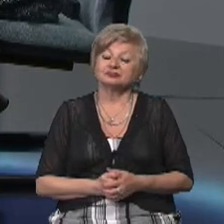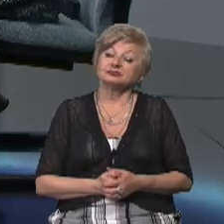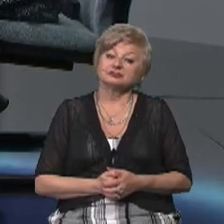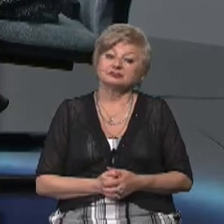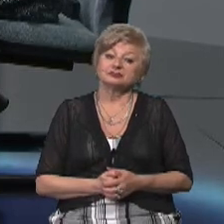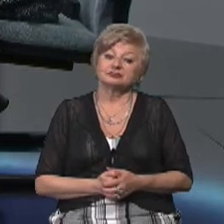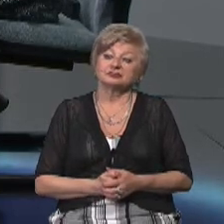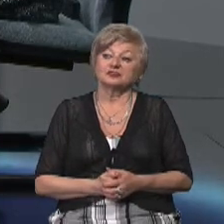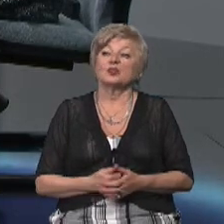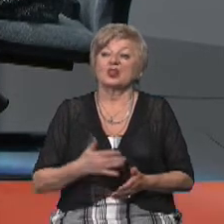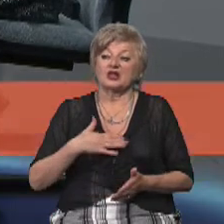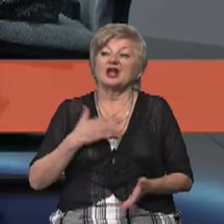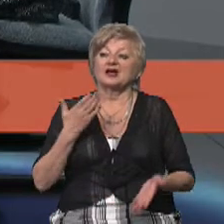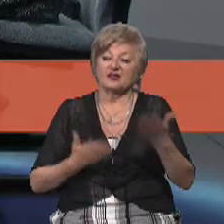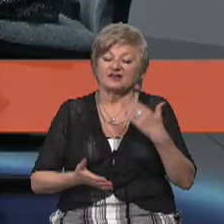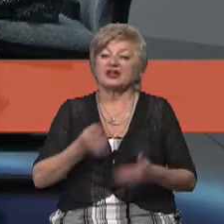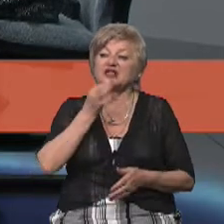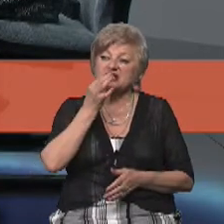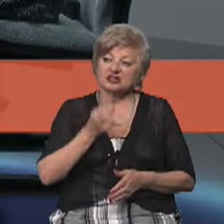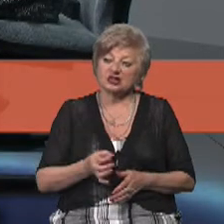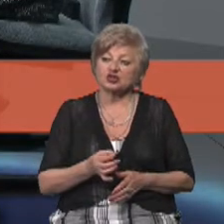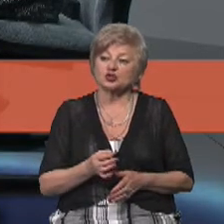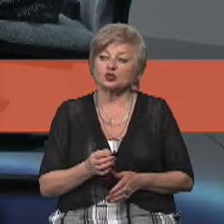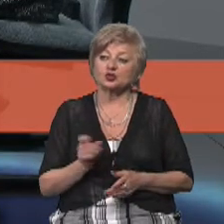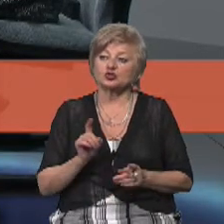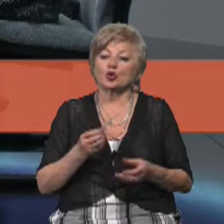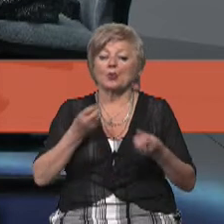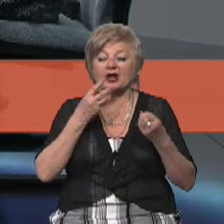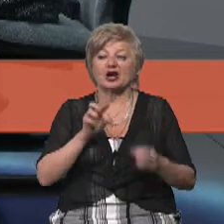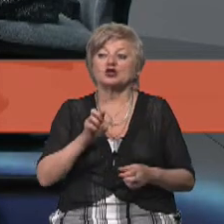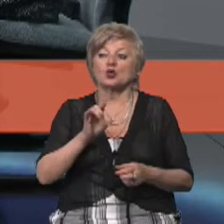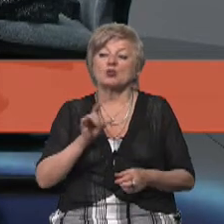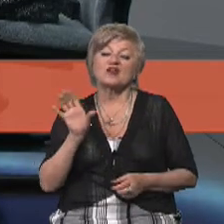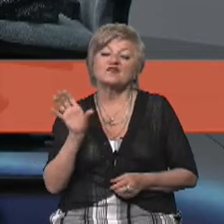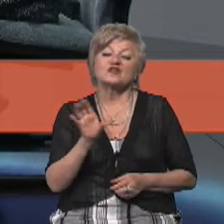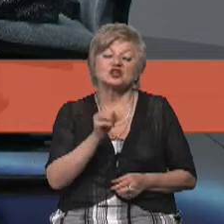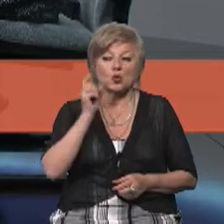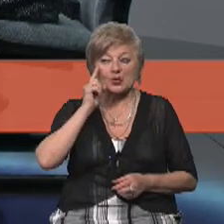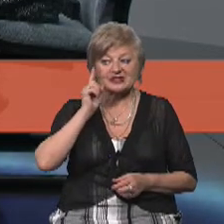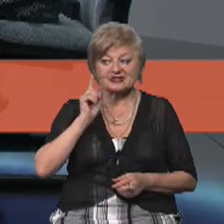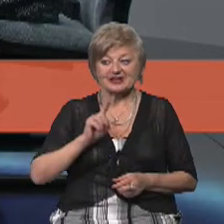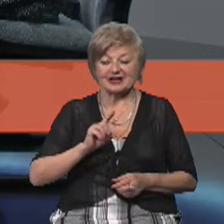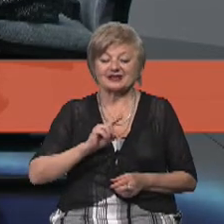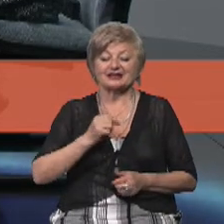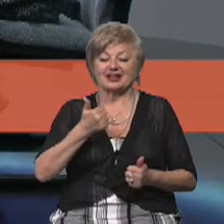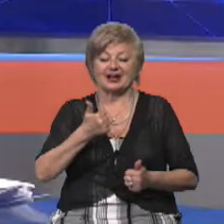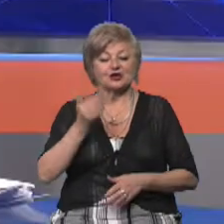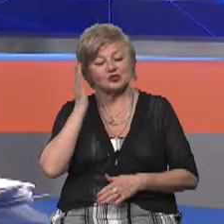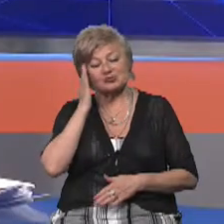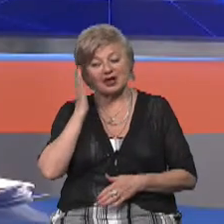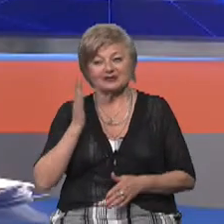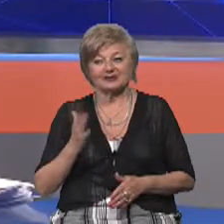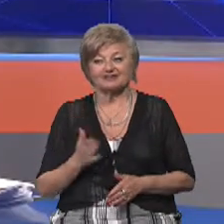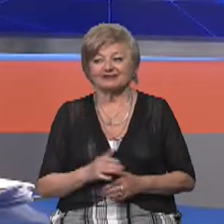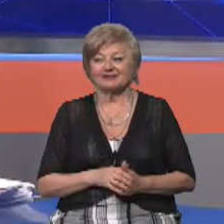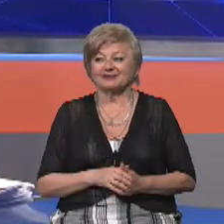я, мабуть, скажу, що добре було б все знати і кріпко спати.